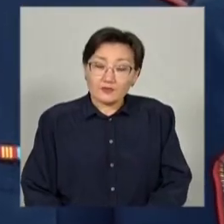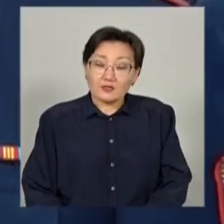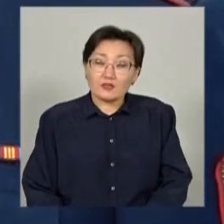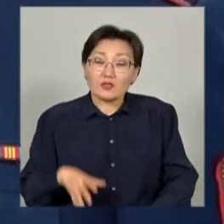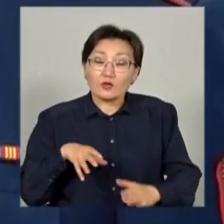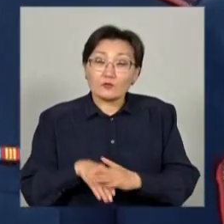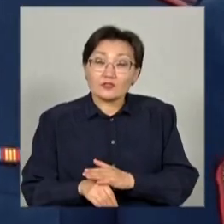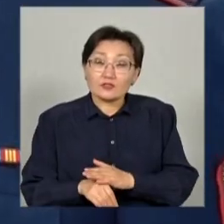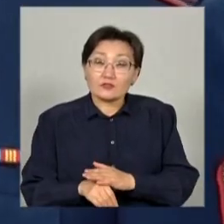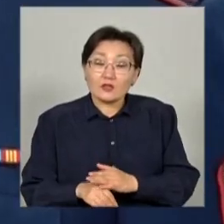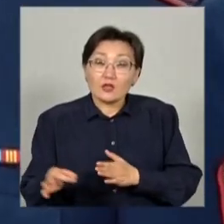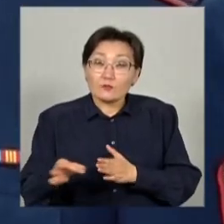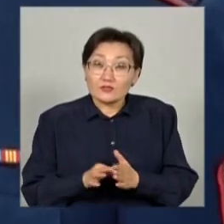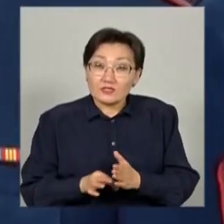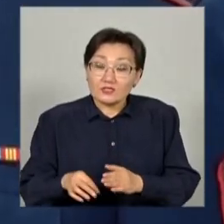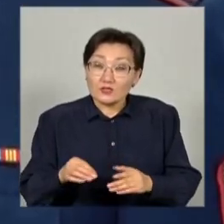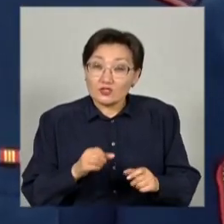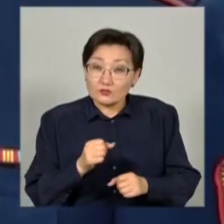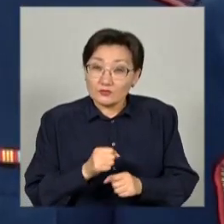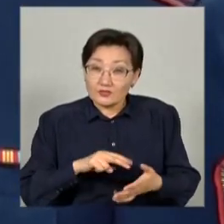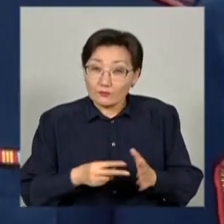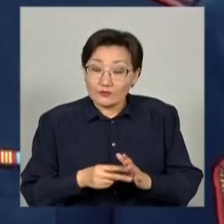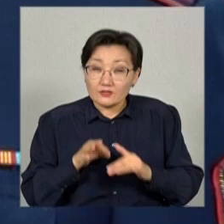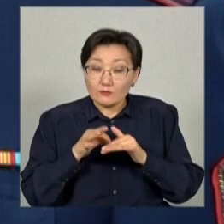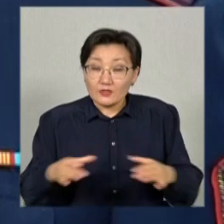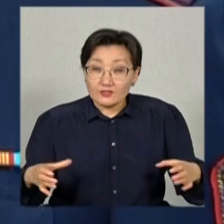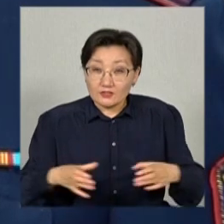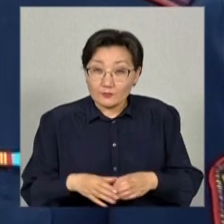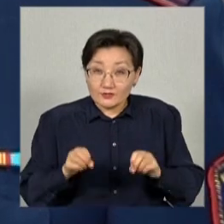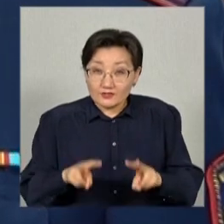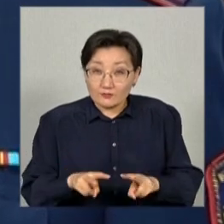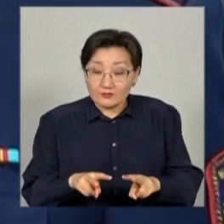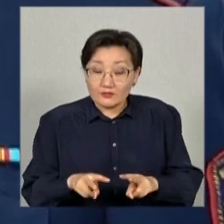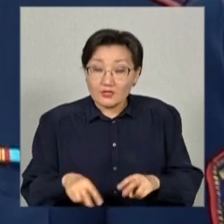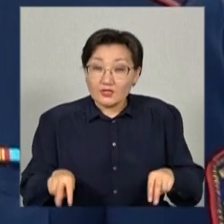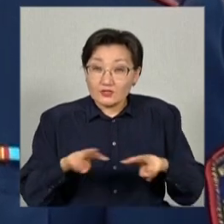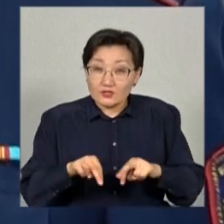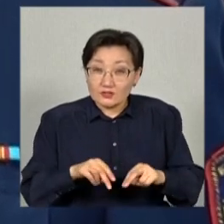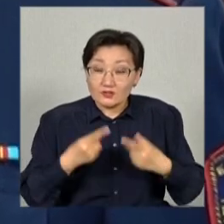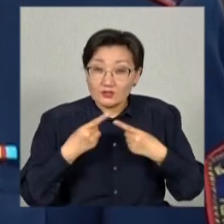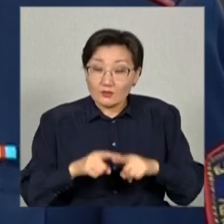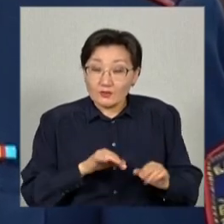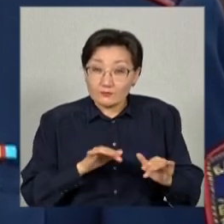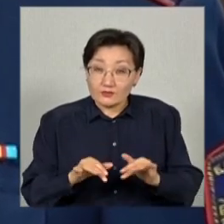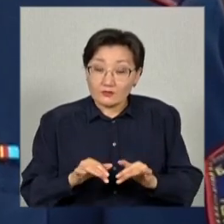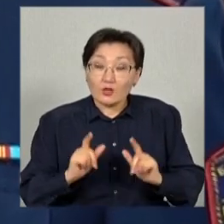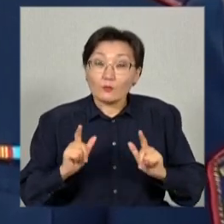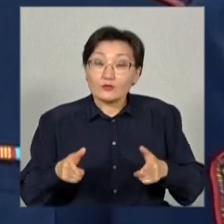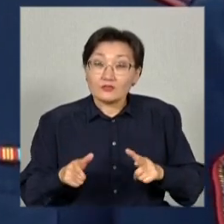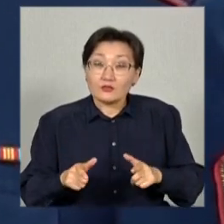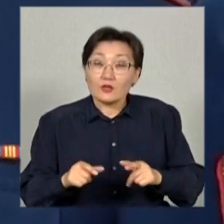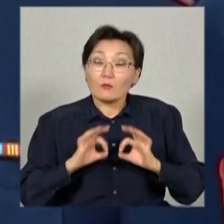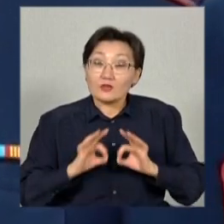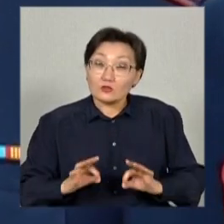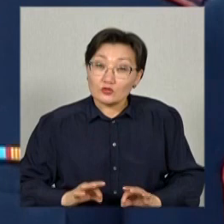Содержанию предшествовала оперативная разработка с проведением комплексно специально оперативно-розыскных и технических мероприятий по согласованию с